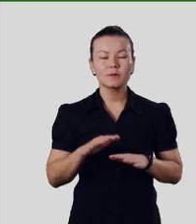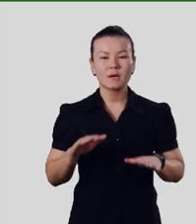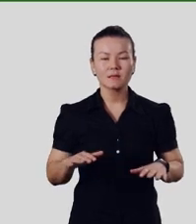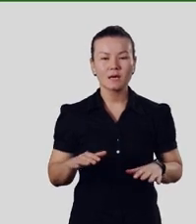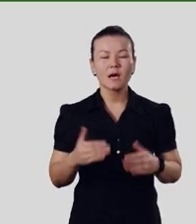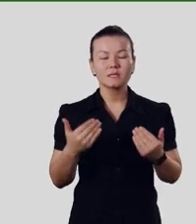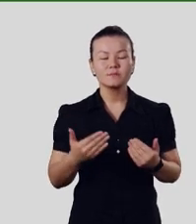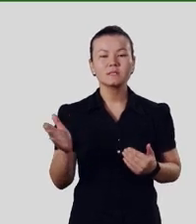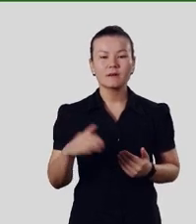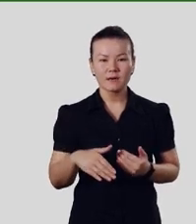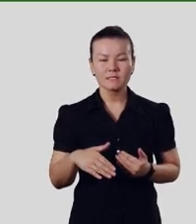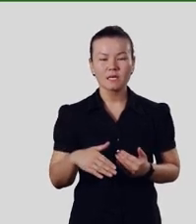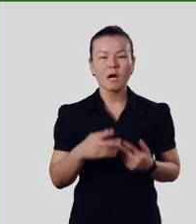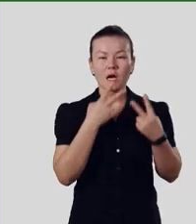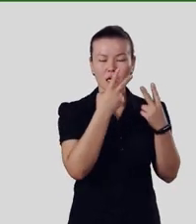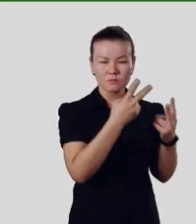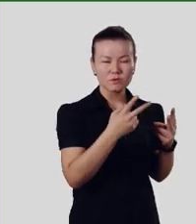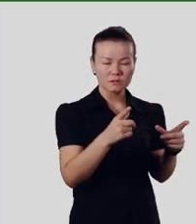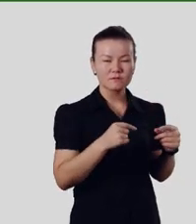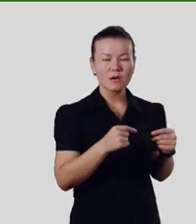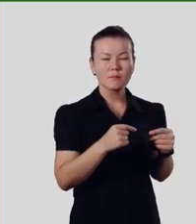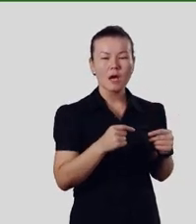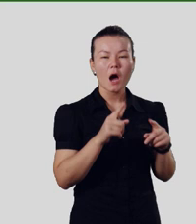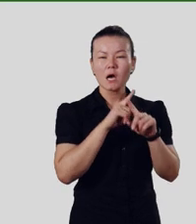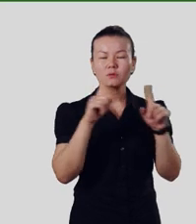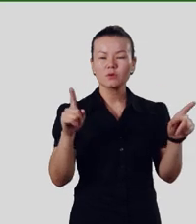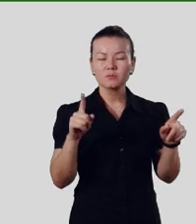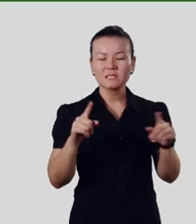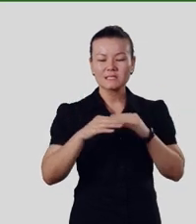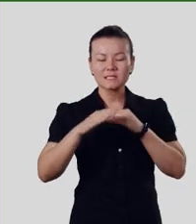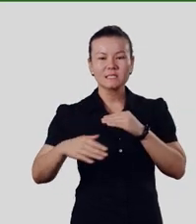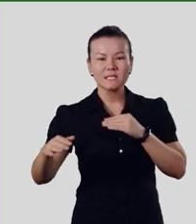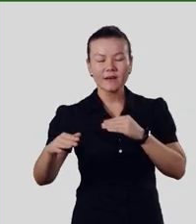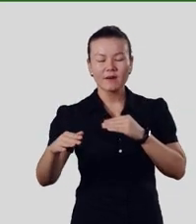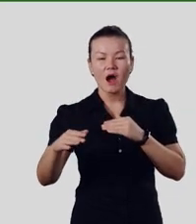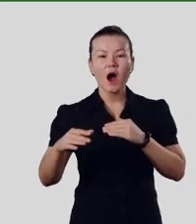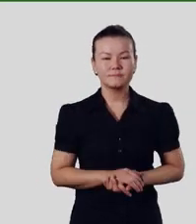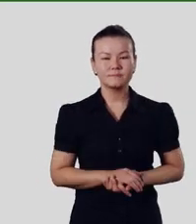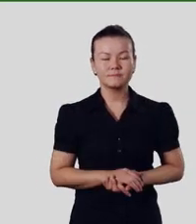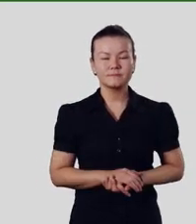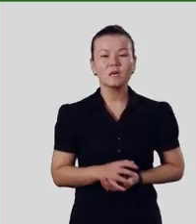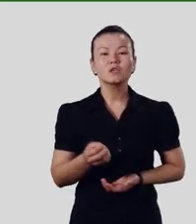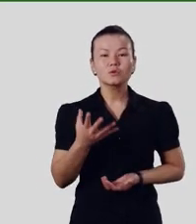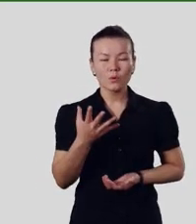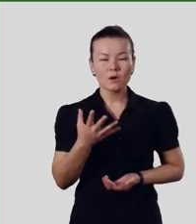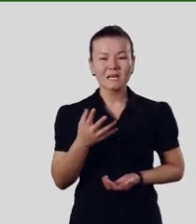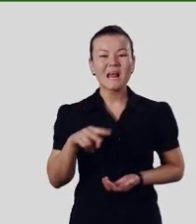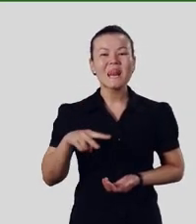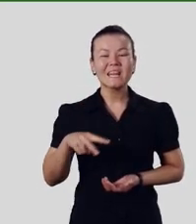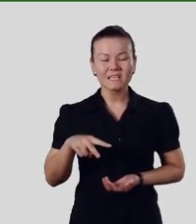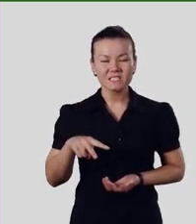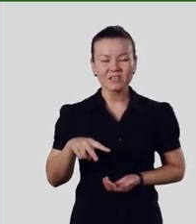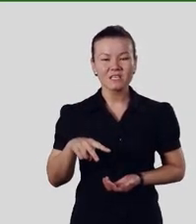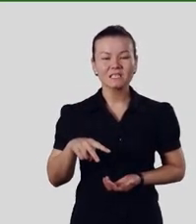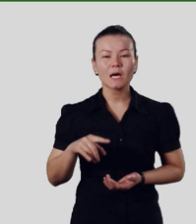Ребята, а теперь давайте рассмотрим с вами особенности рельефа Африки. Сколько